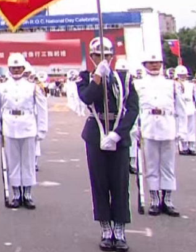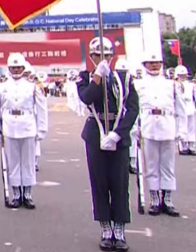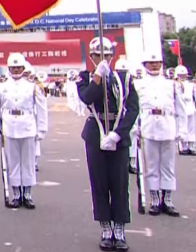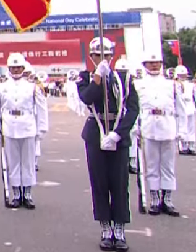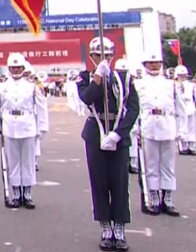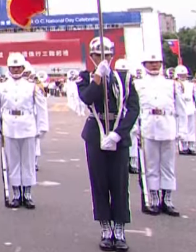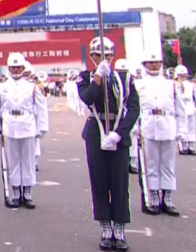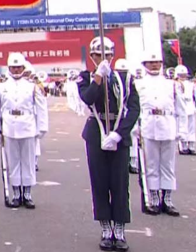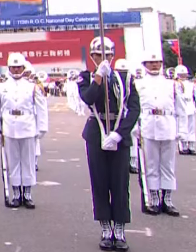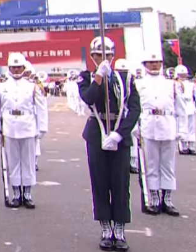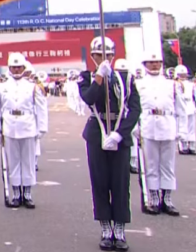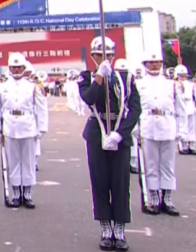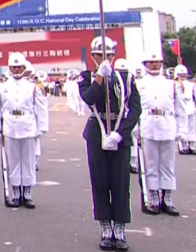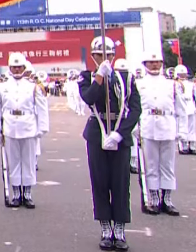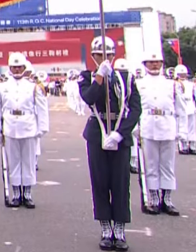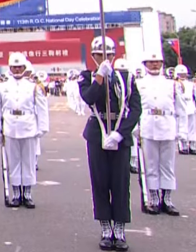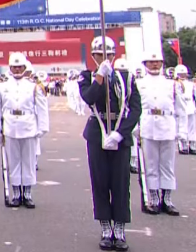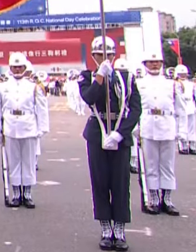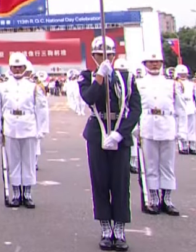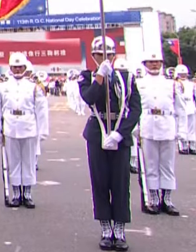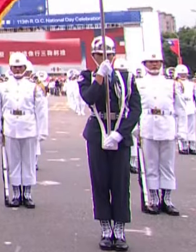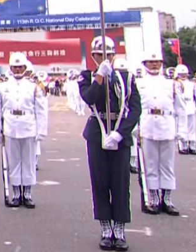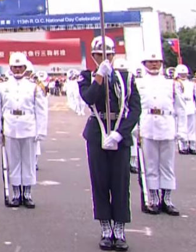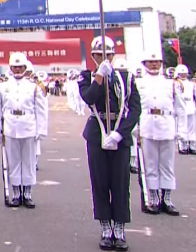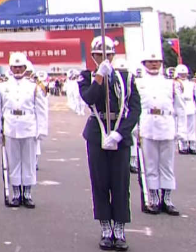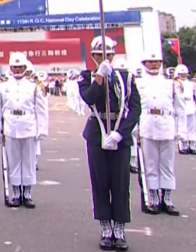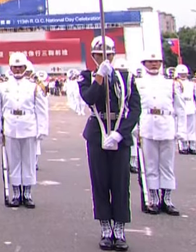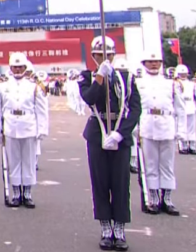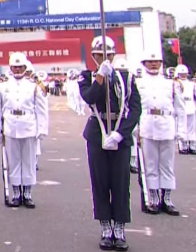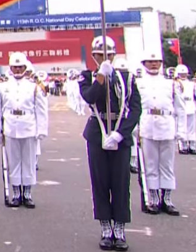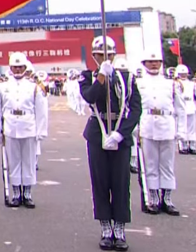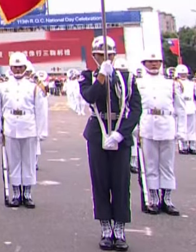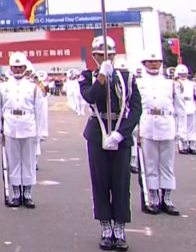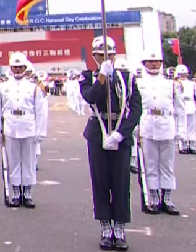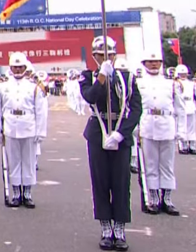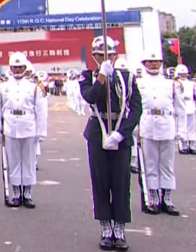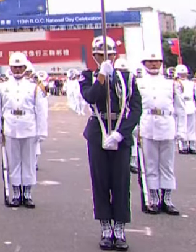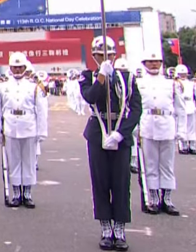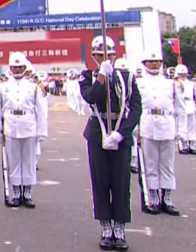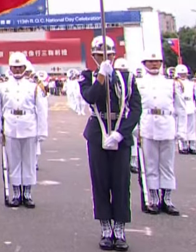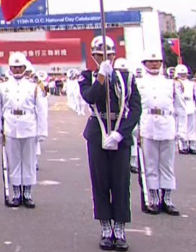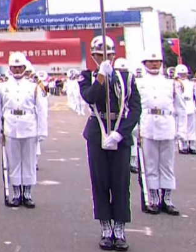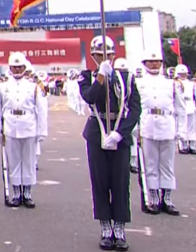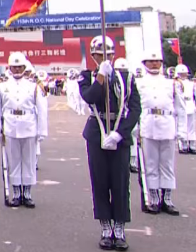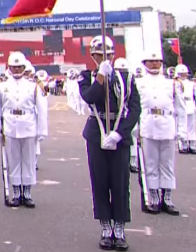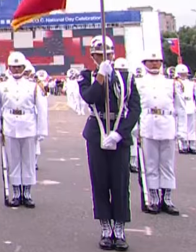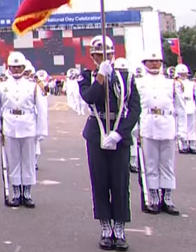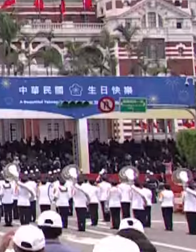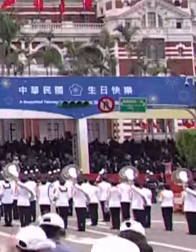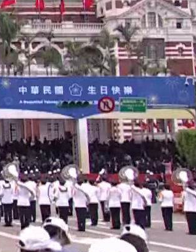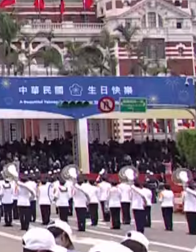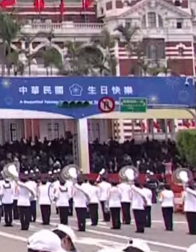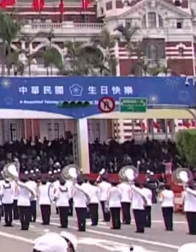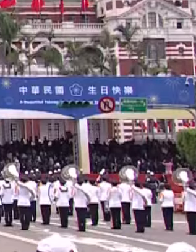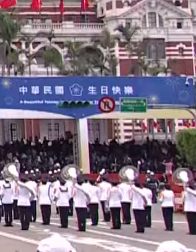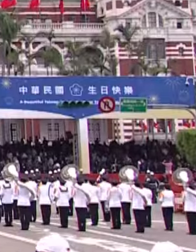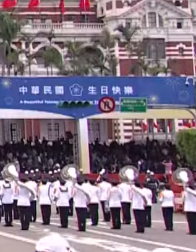请副帽，主席请副位，各位长官贵宾请坐下。